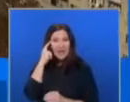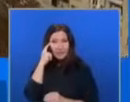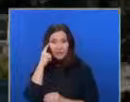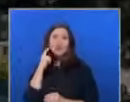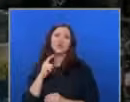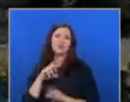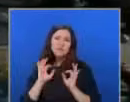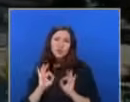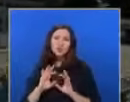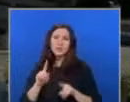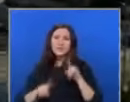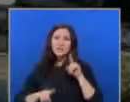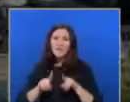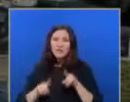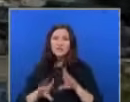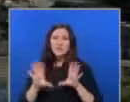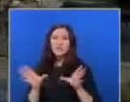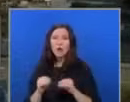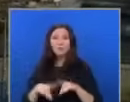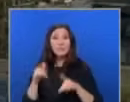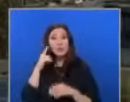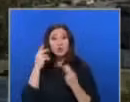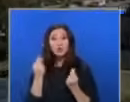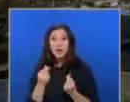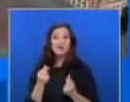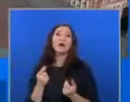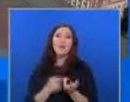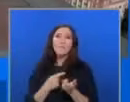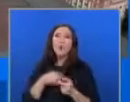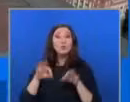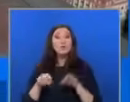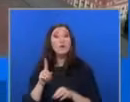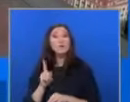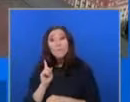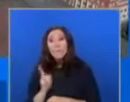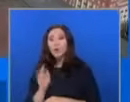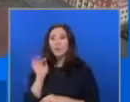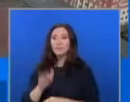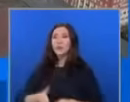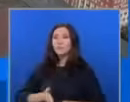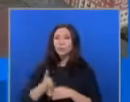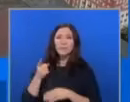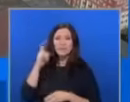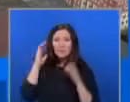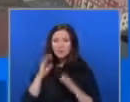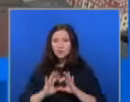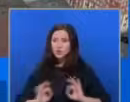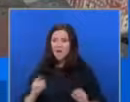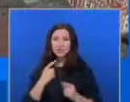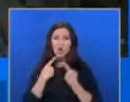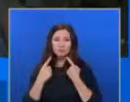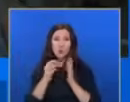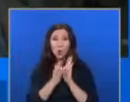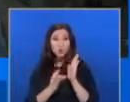зависи изцяло от парламента. Означава да оброй гласове, които биха могли да бъдат в подкрепа на това правителство с ясни